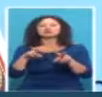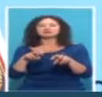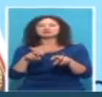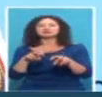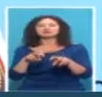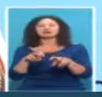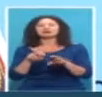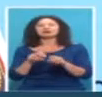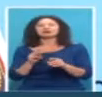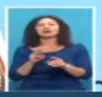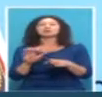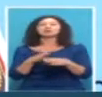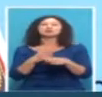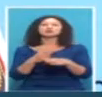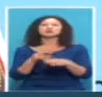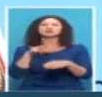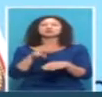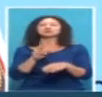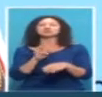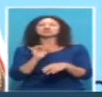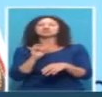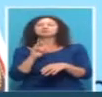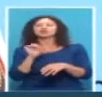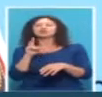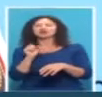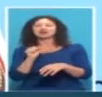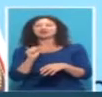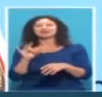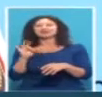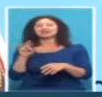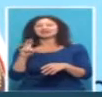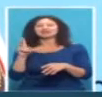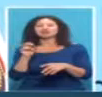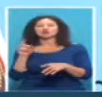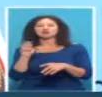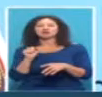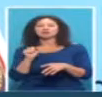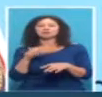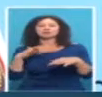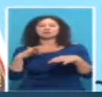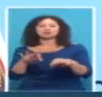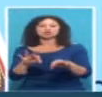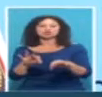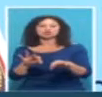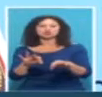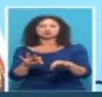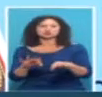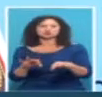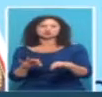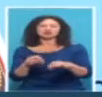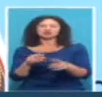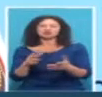между поселок Шиминовка и поселок Рязановка по полевой дороге не встала автомашина. Решили проверить